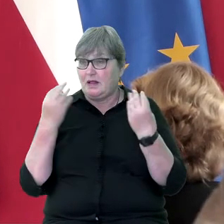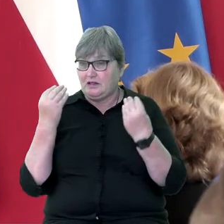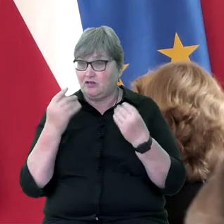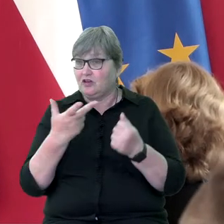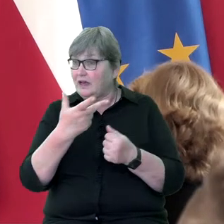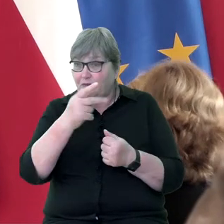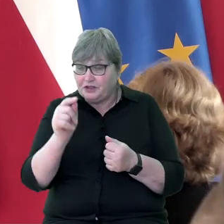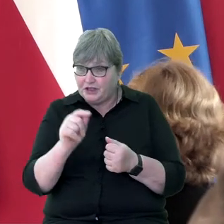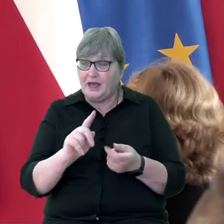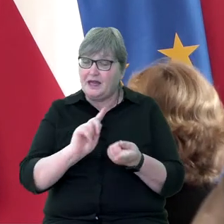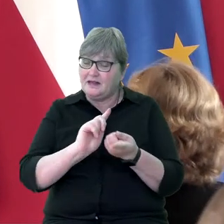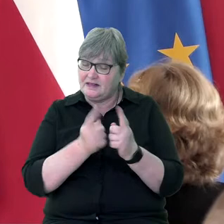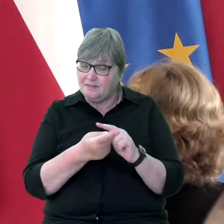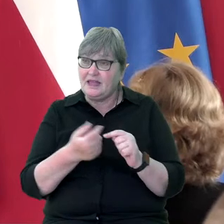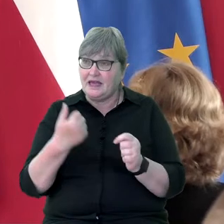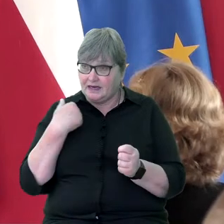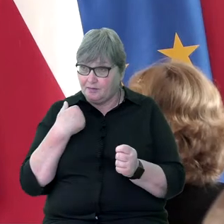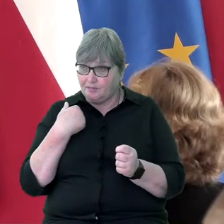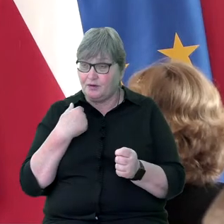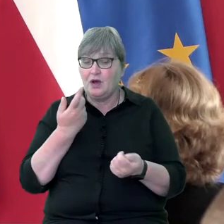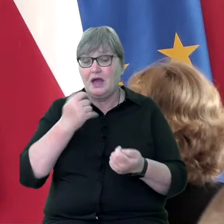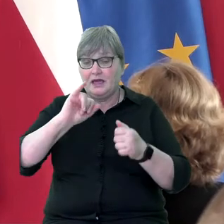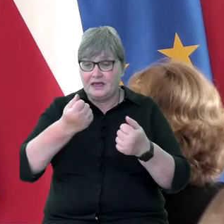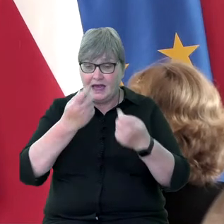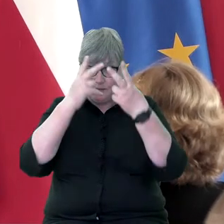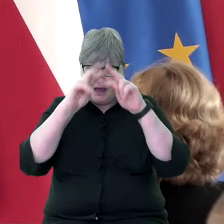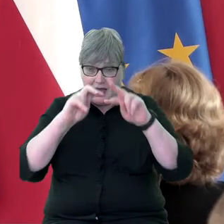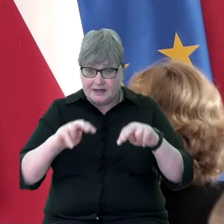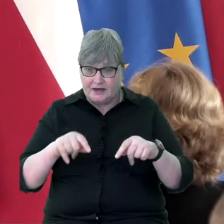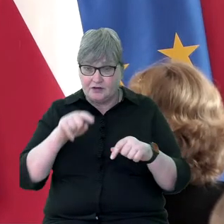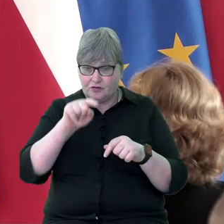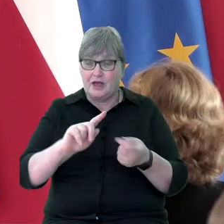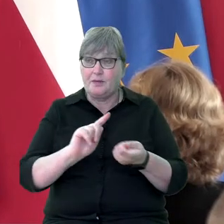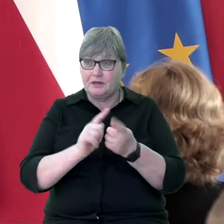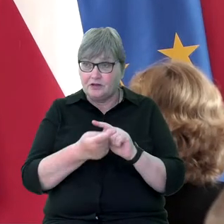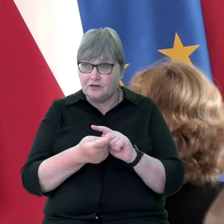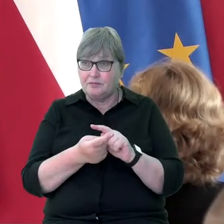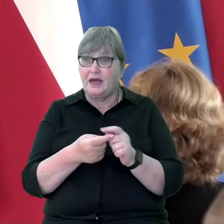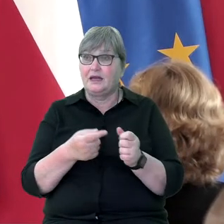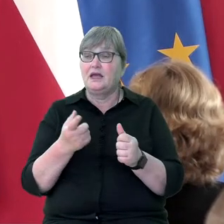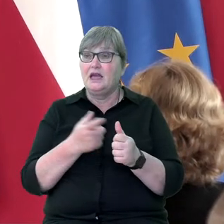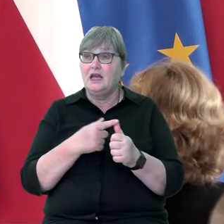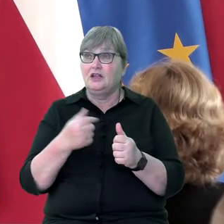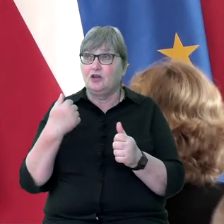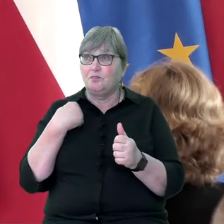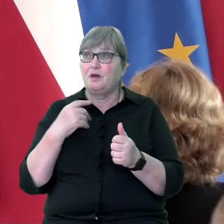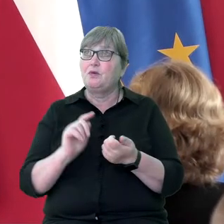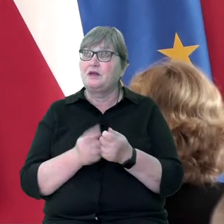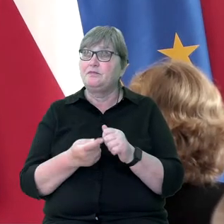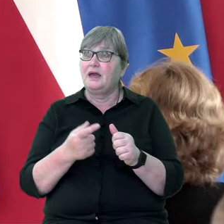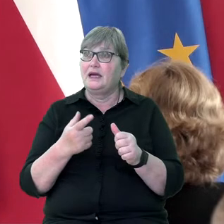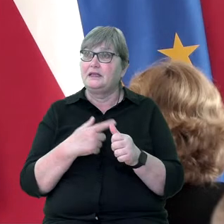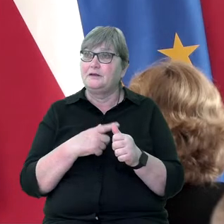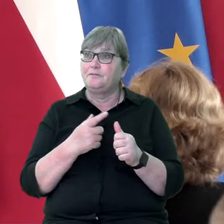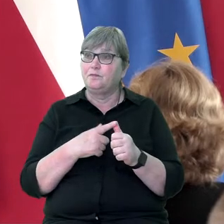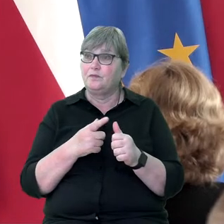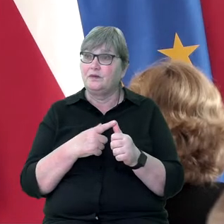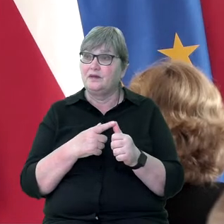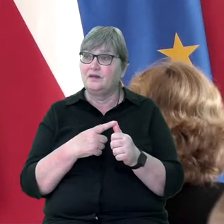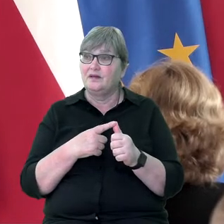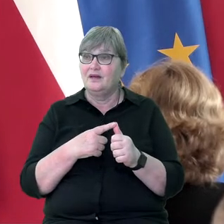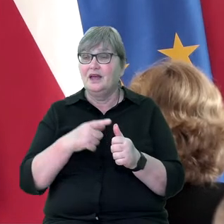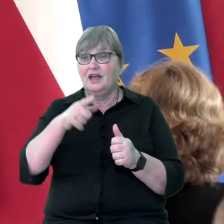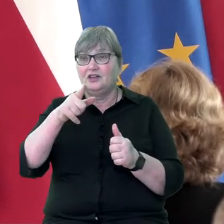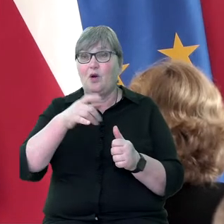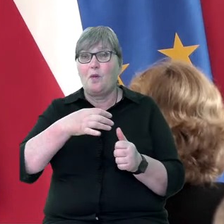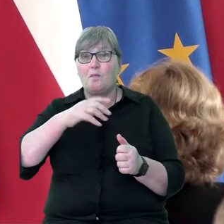te zmiany, możemy zauważyć, że do przewrotu majowego było 5 zmian, które miały bardziej charakter zabiegów